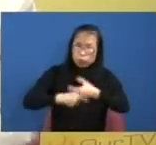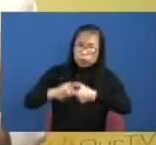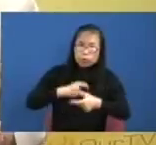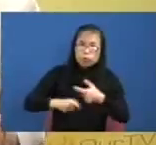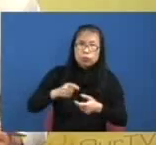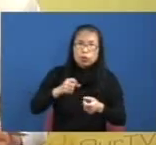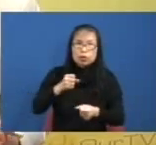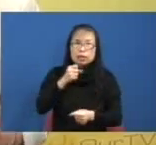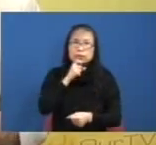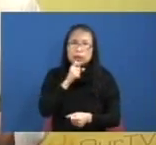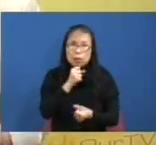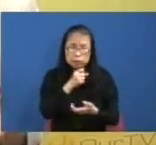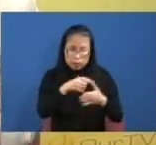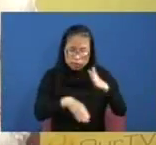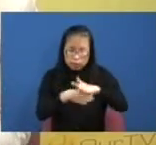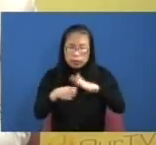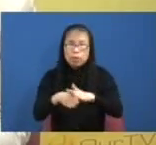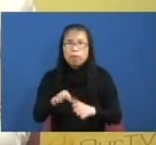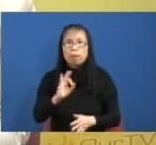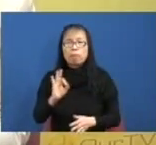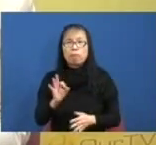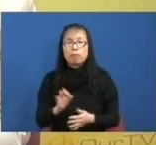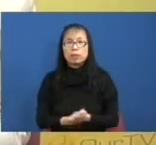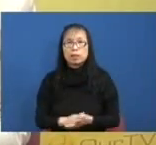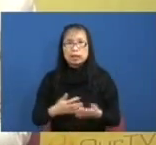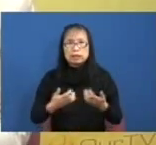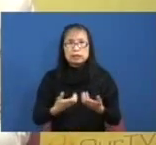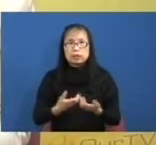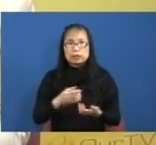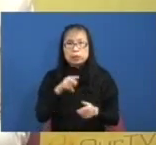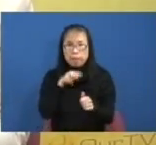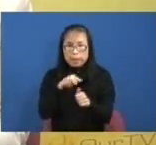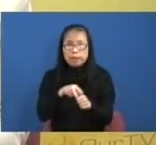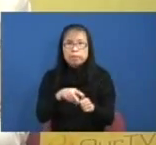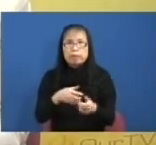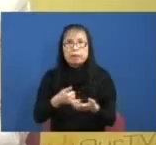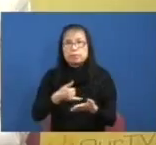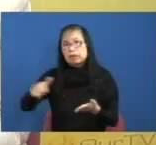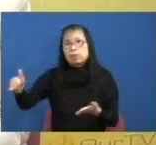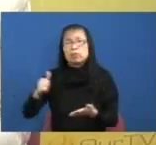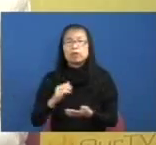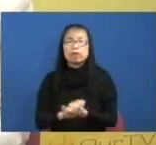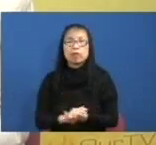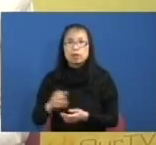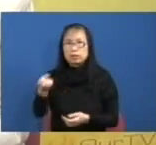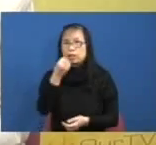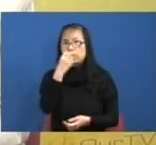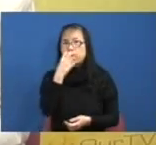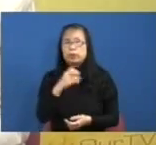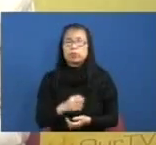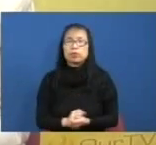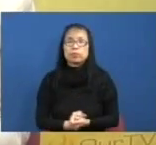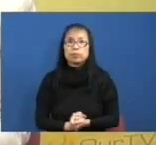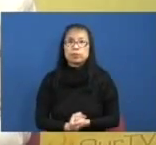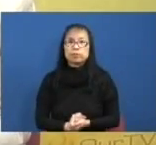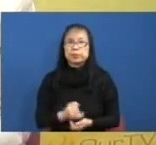到個鋪就即係離開，要被迫離開咗呢個市場，我覺得真係香港嘅即係一